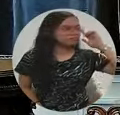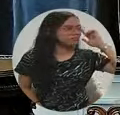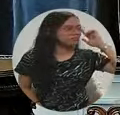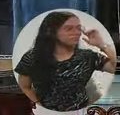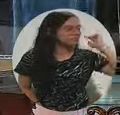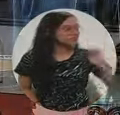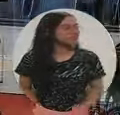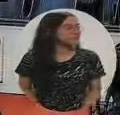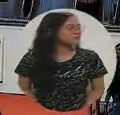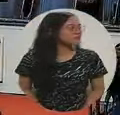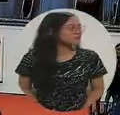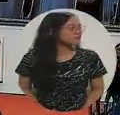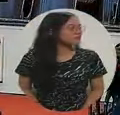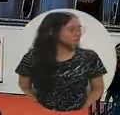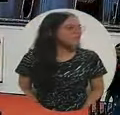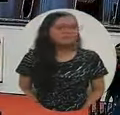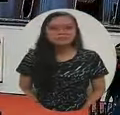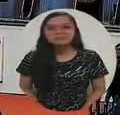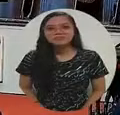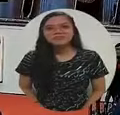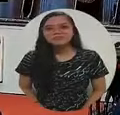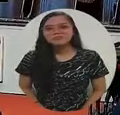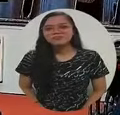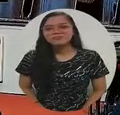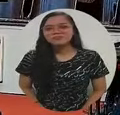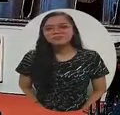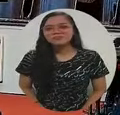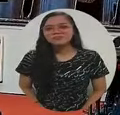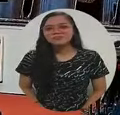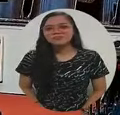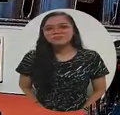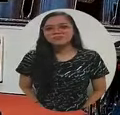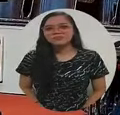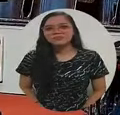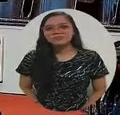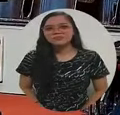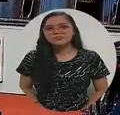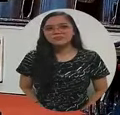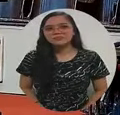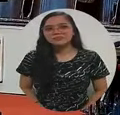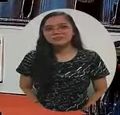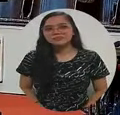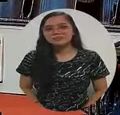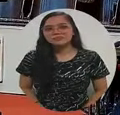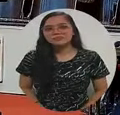sa kuan, sa tisa. Mubalik din ro eh. Tinood na.